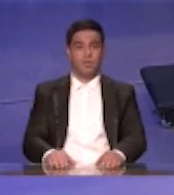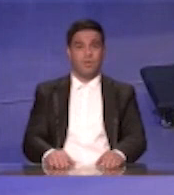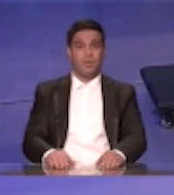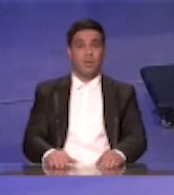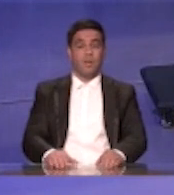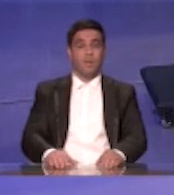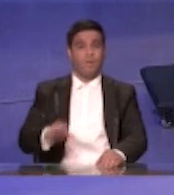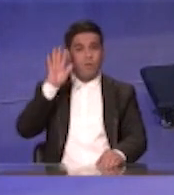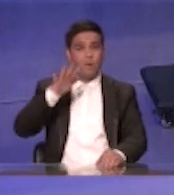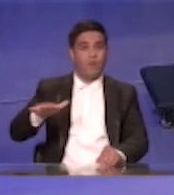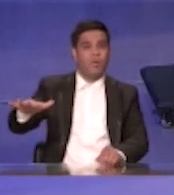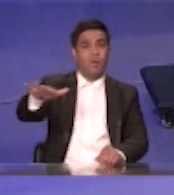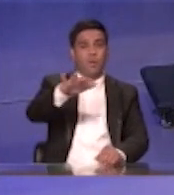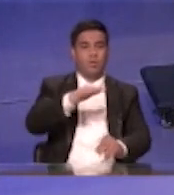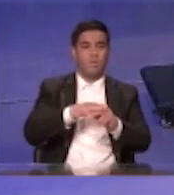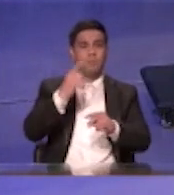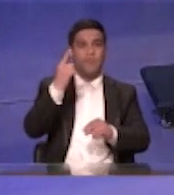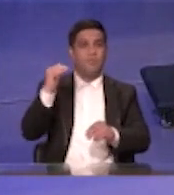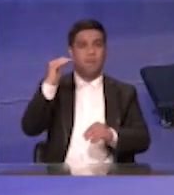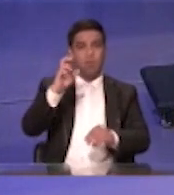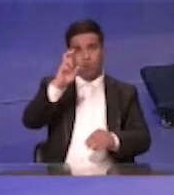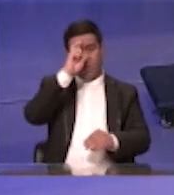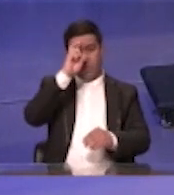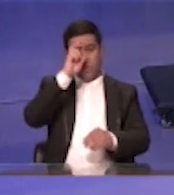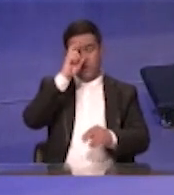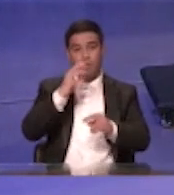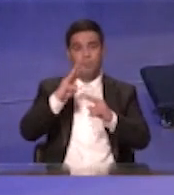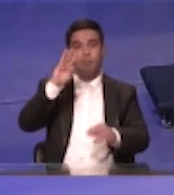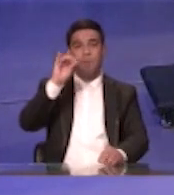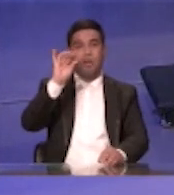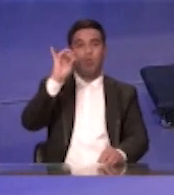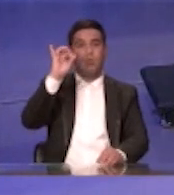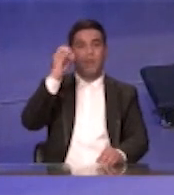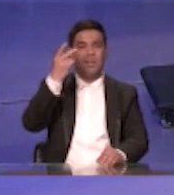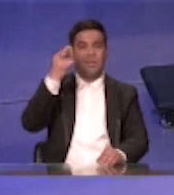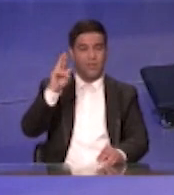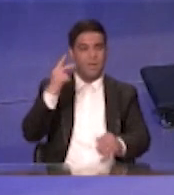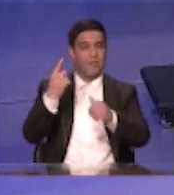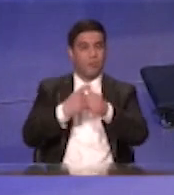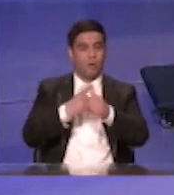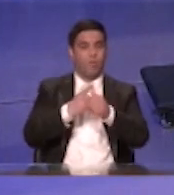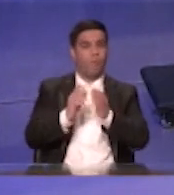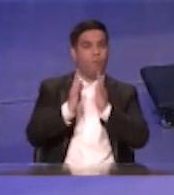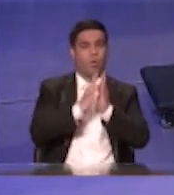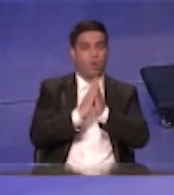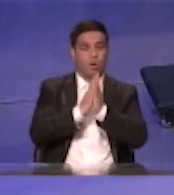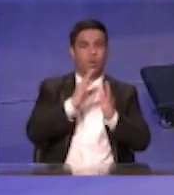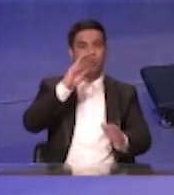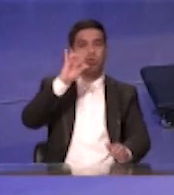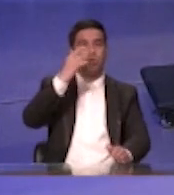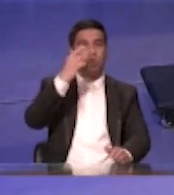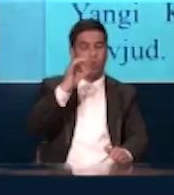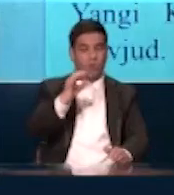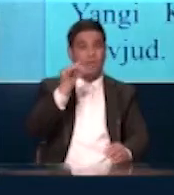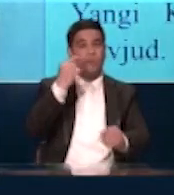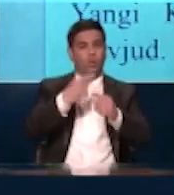Okeaniya siyosiy xaritasida bitta federativ davlat, Mikroneziya federativ shtatlari, bitta monarxiya davlat, Tonga davlati